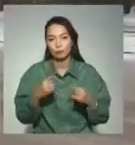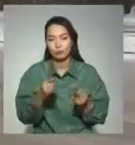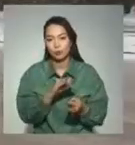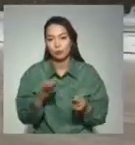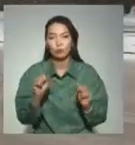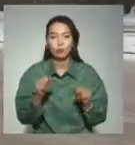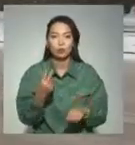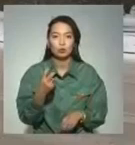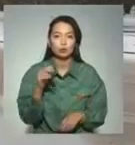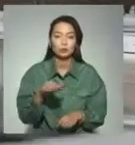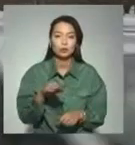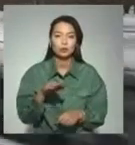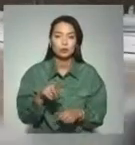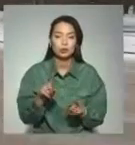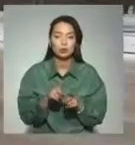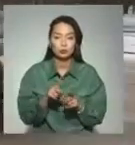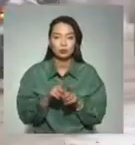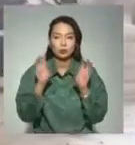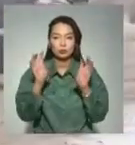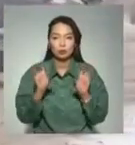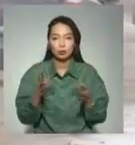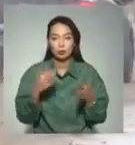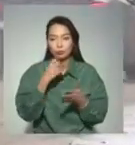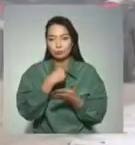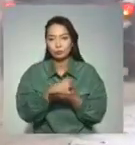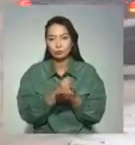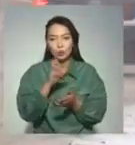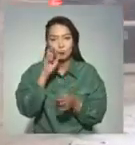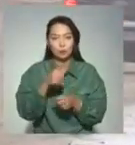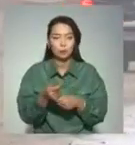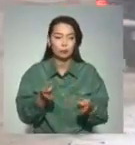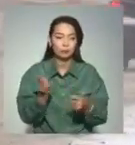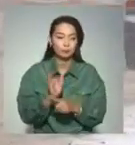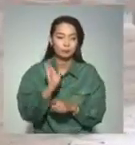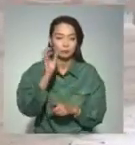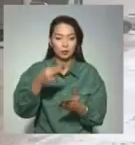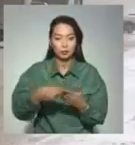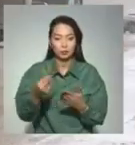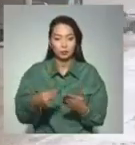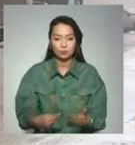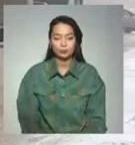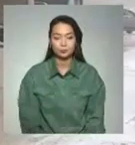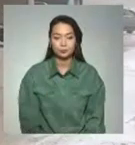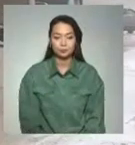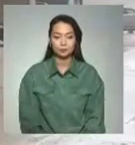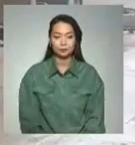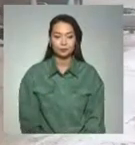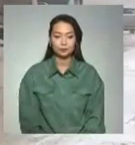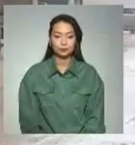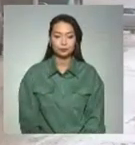200 мың теңге. Сенат заңды қабылдады. Құжат мемлекет басшысына қол қоюға жіберілді.